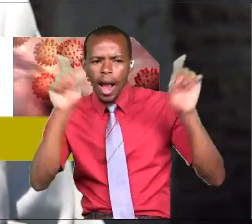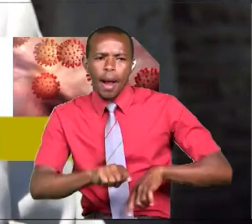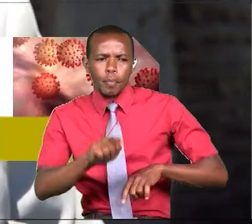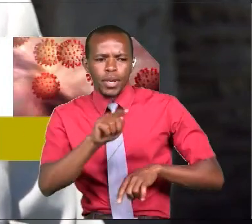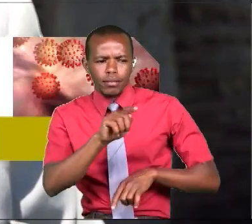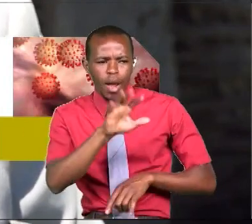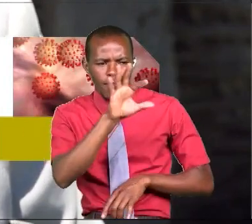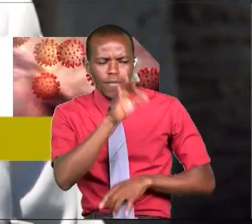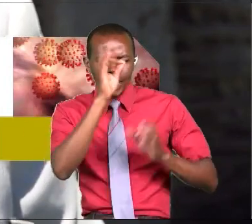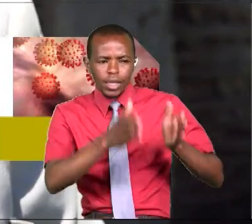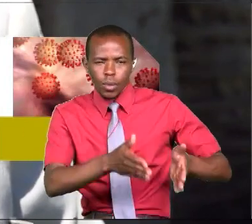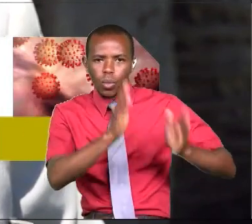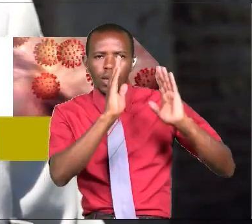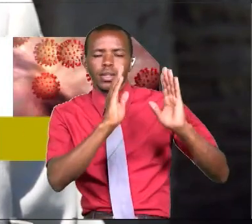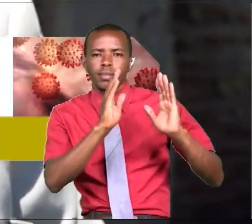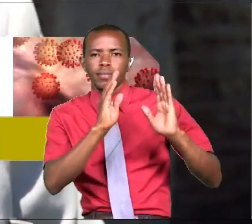parapara popote,